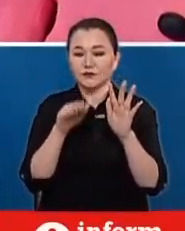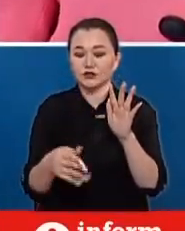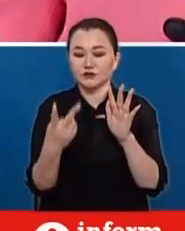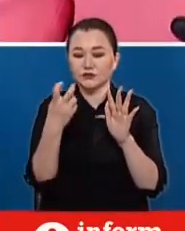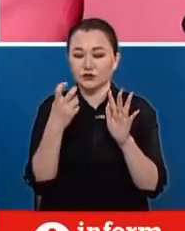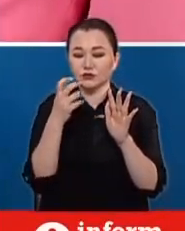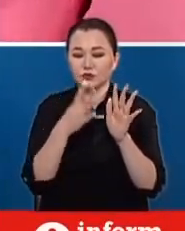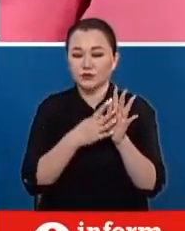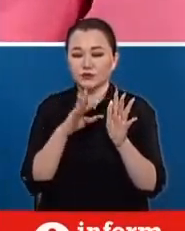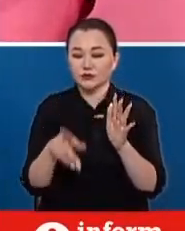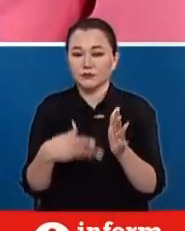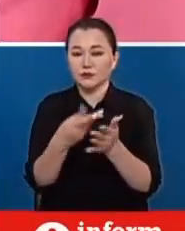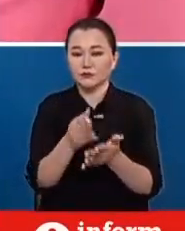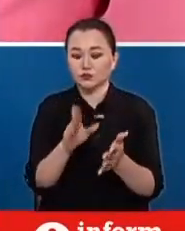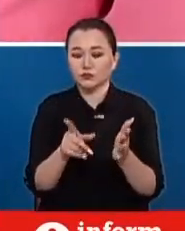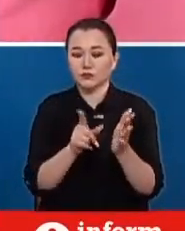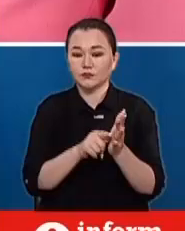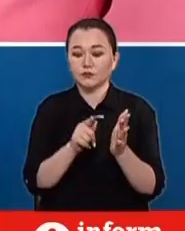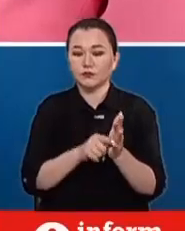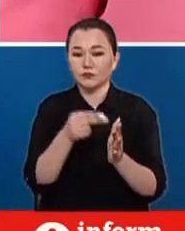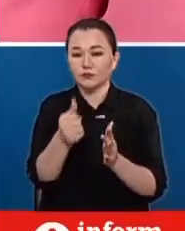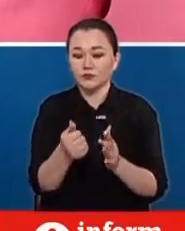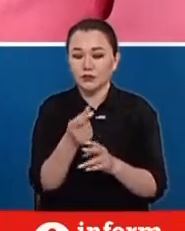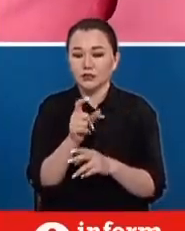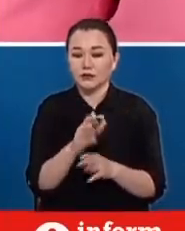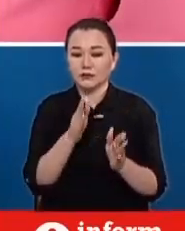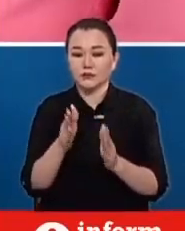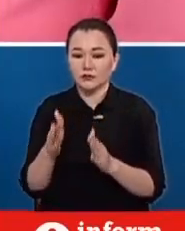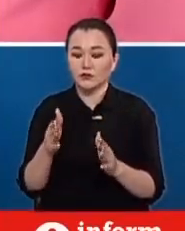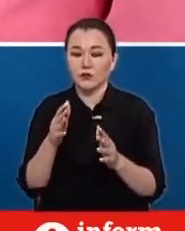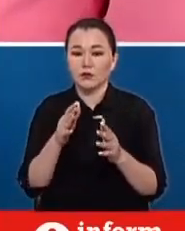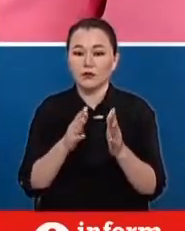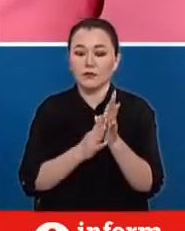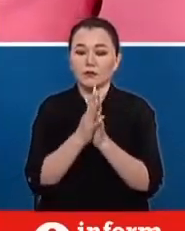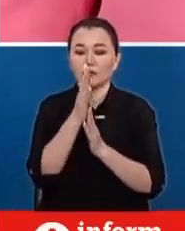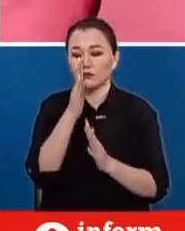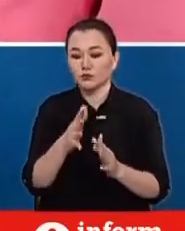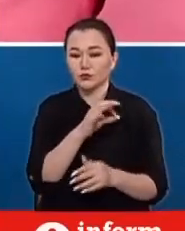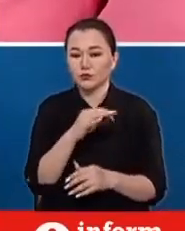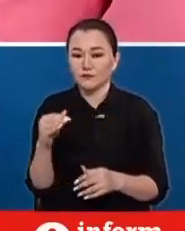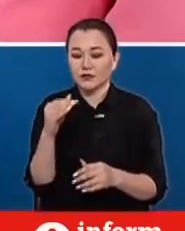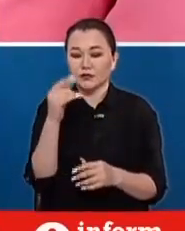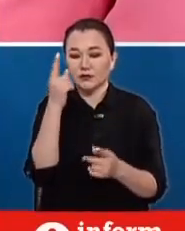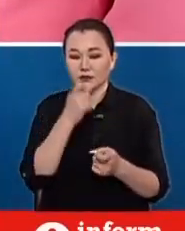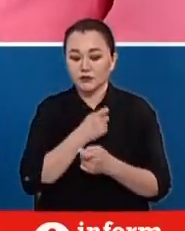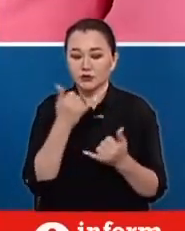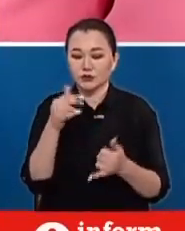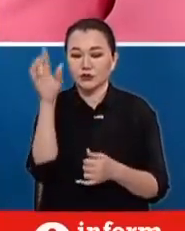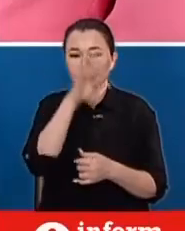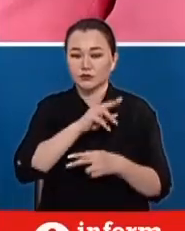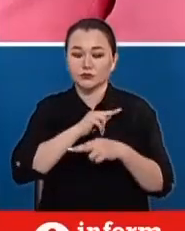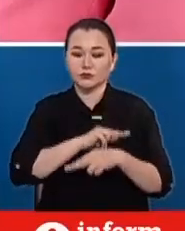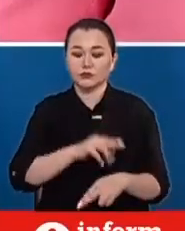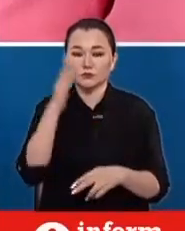69209 теңге төленеді. Жәрдемақы көлемі дәл осы реттілікпен көтеріле береді. Ресми дерек бойынша, қазір елімізде еңбек